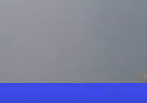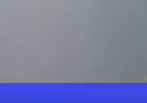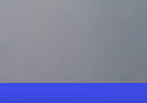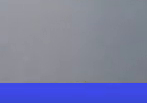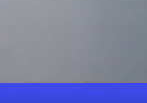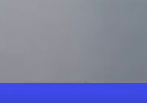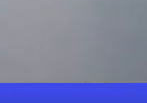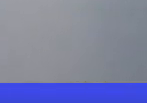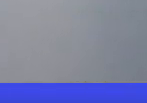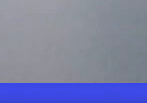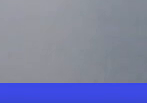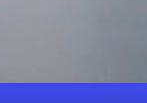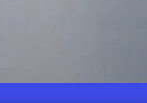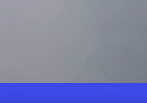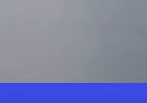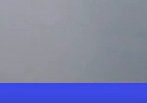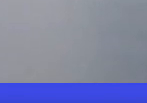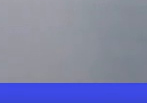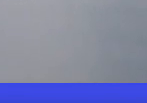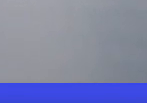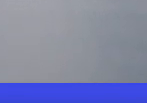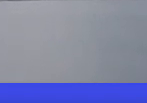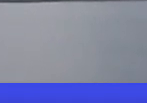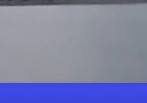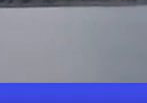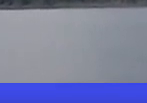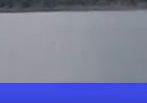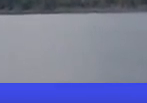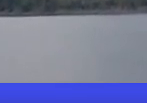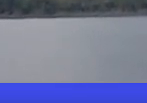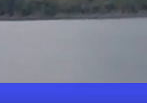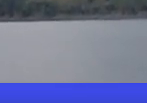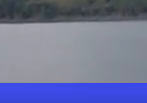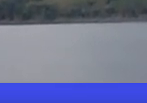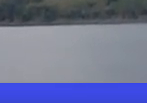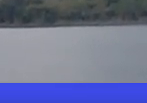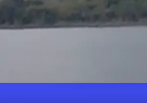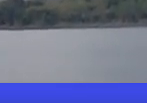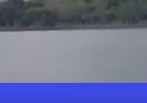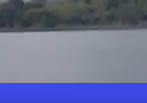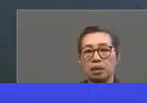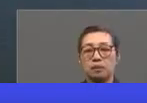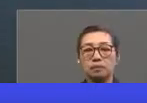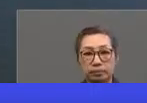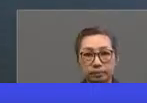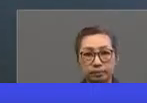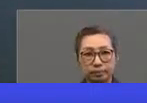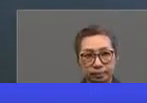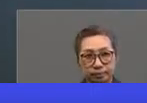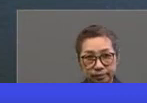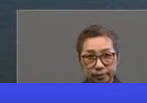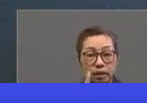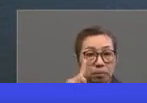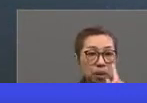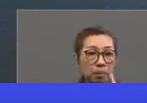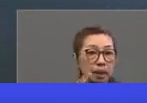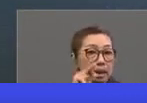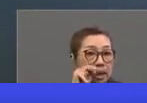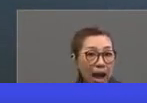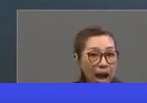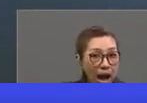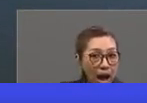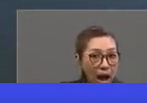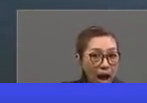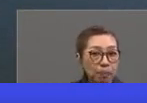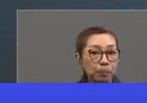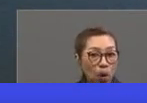เข้มแข็งเครือข่ายภาคประชาชนให้มีการให้ข้อมูลกับสถานการณ์น่ะนะคะแล้วก็มาตรการที่ 9นั้นเรื่องของการสร้างการรับ